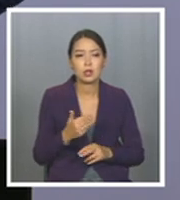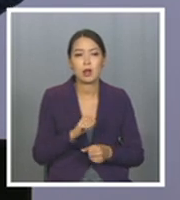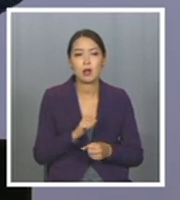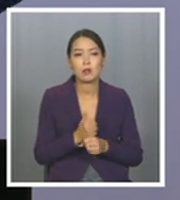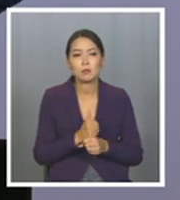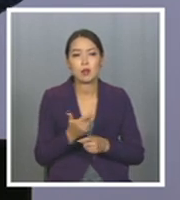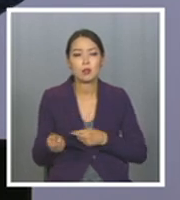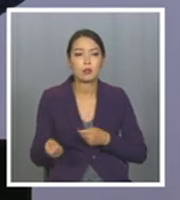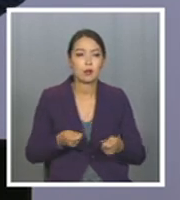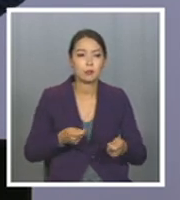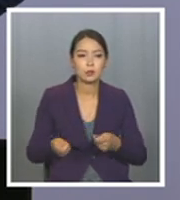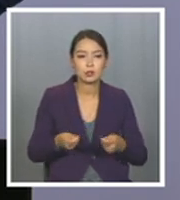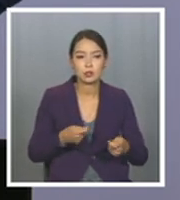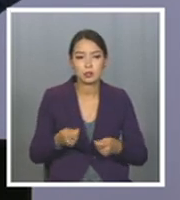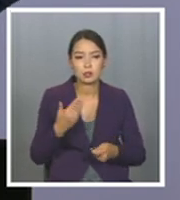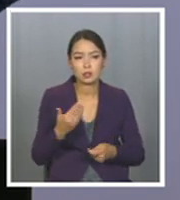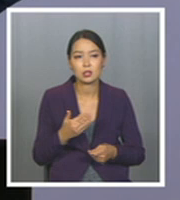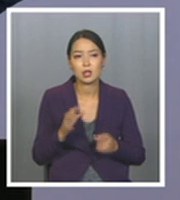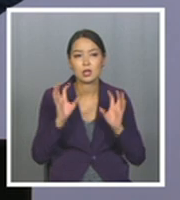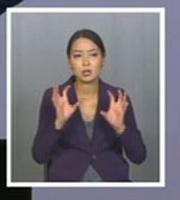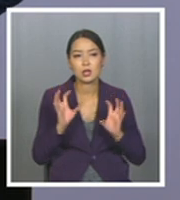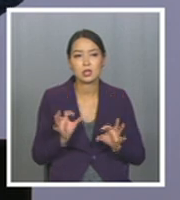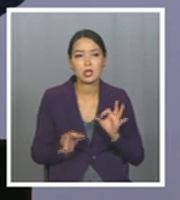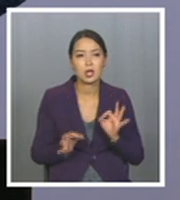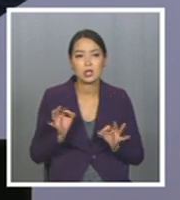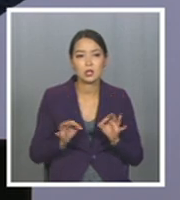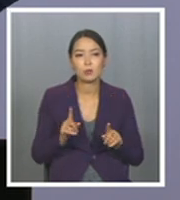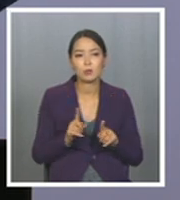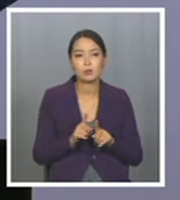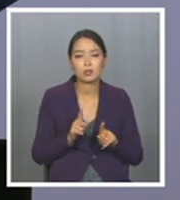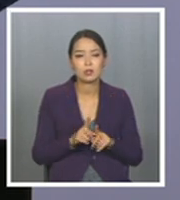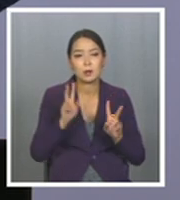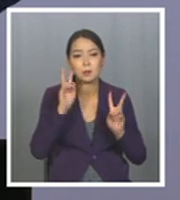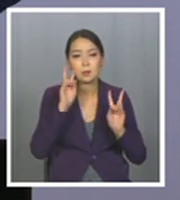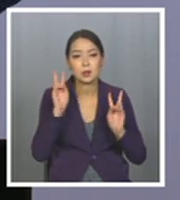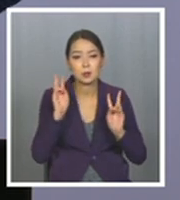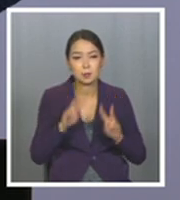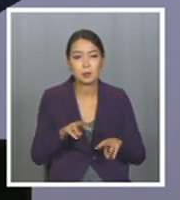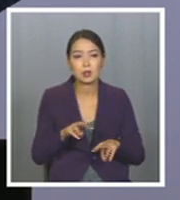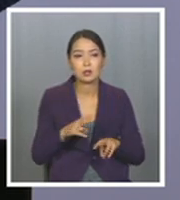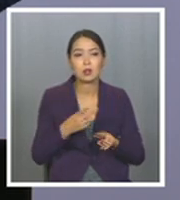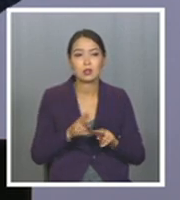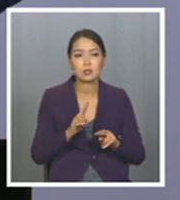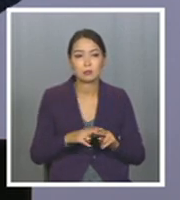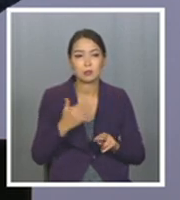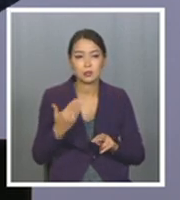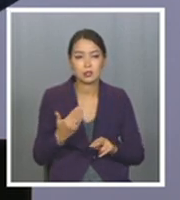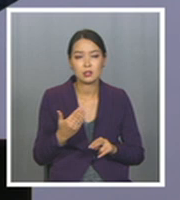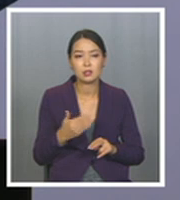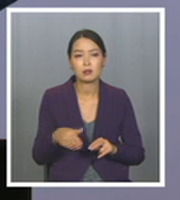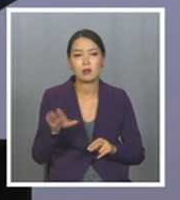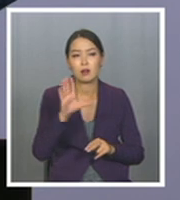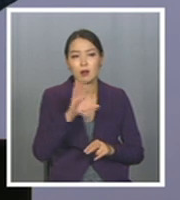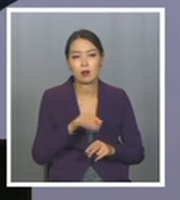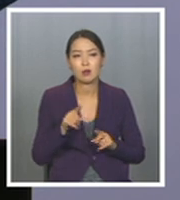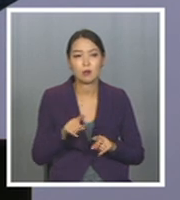тәрбиеленген, конституциялық нормалардың шеңберінде әрекет етуді білмейтін жалған белсенді